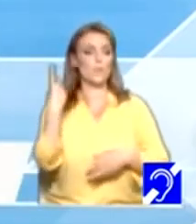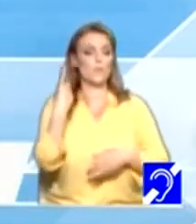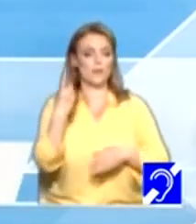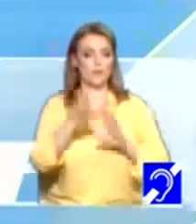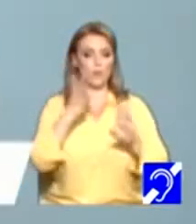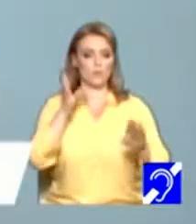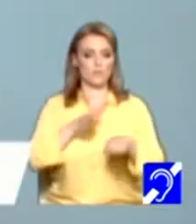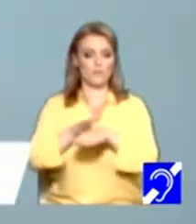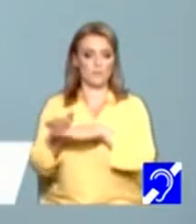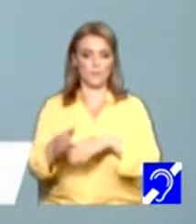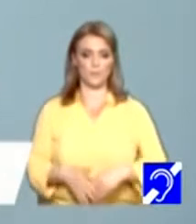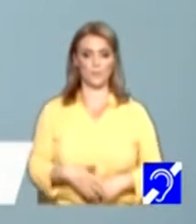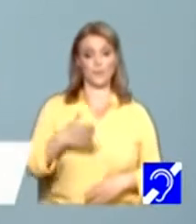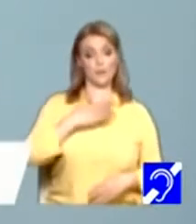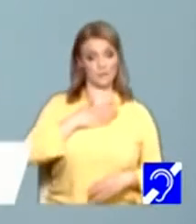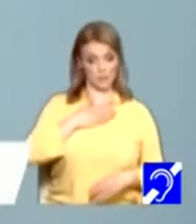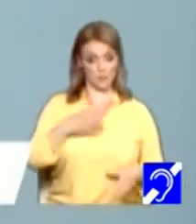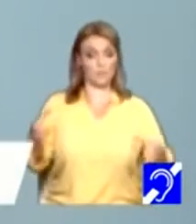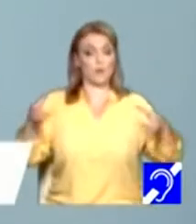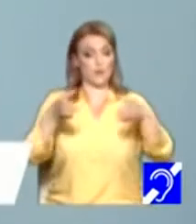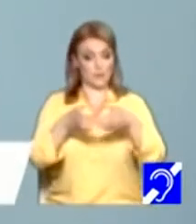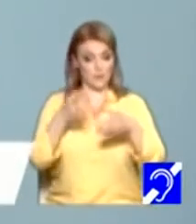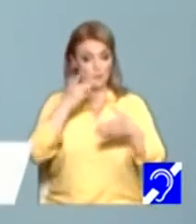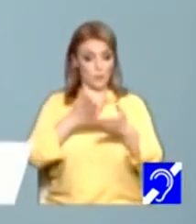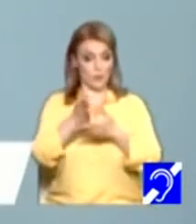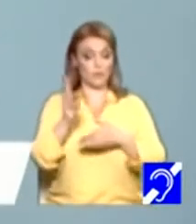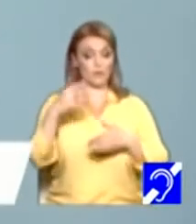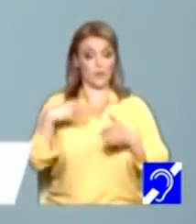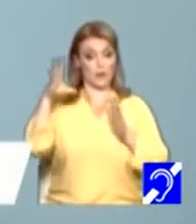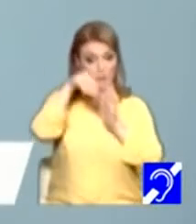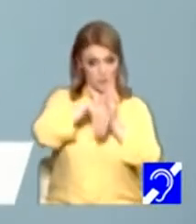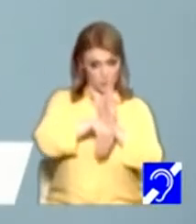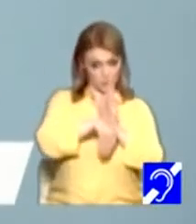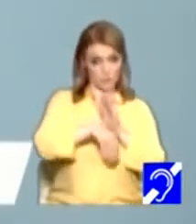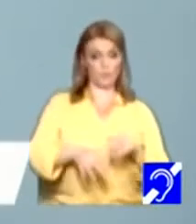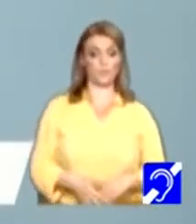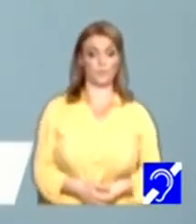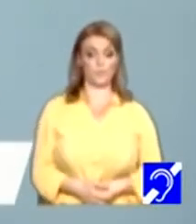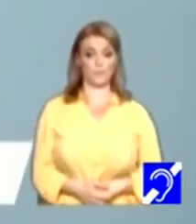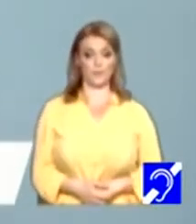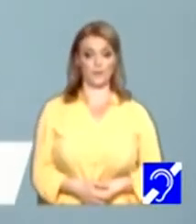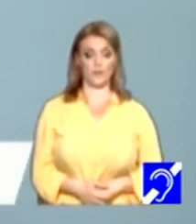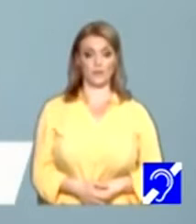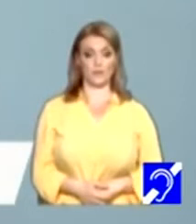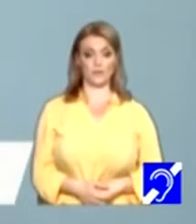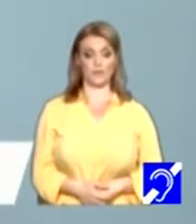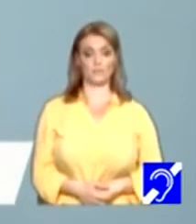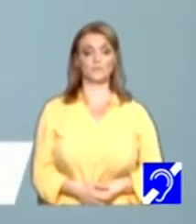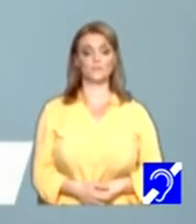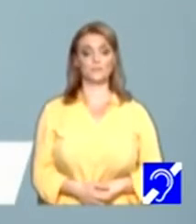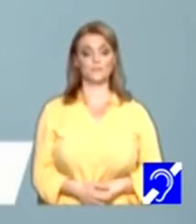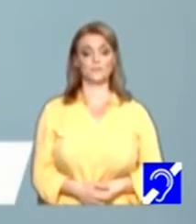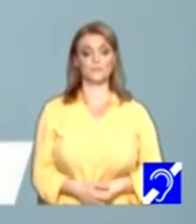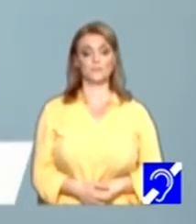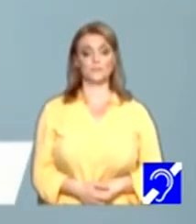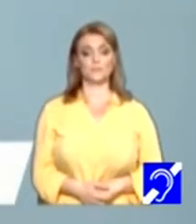rog. Partidul din care am parte și onoare să fiu astăzi aici să-l